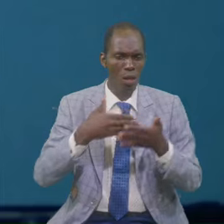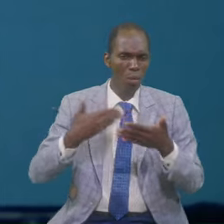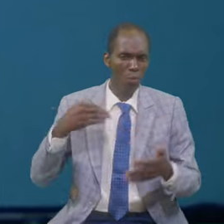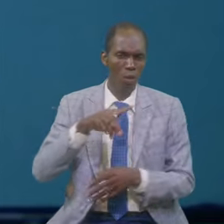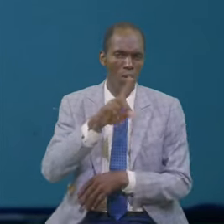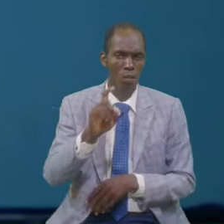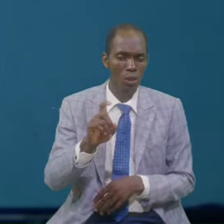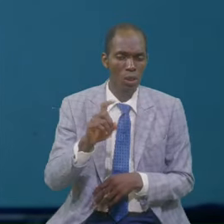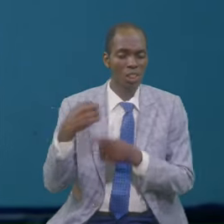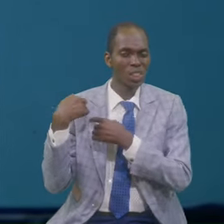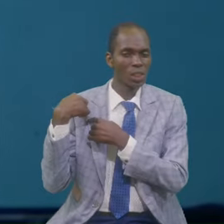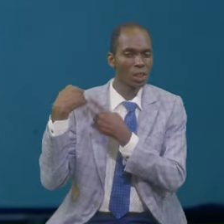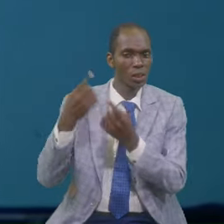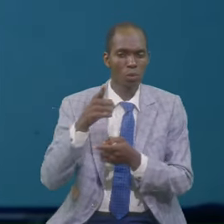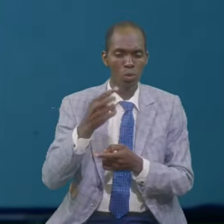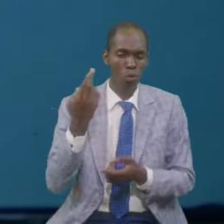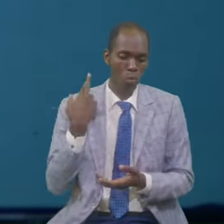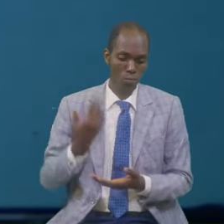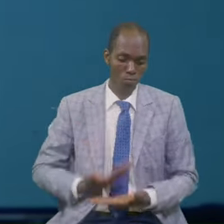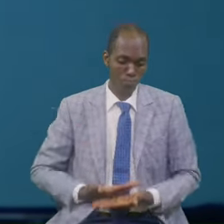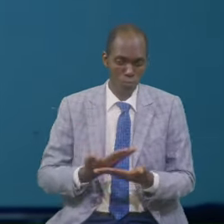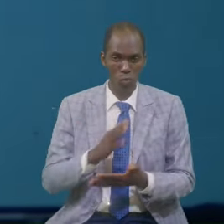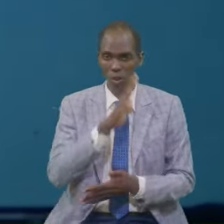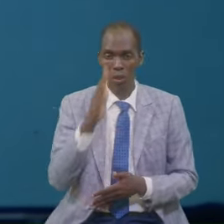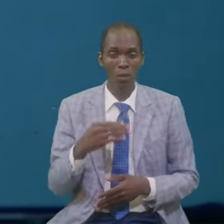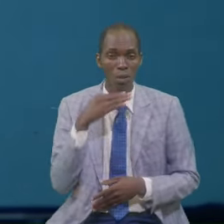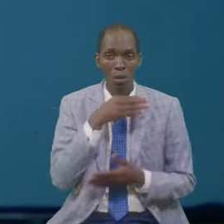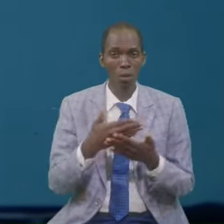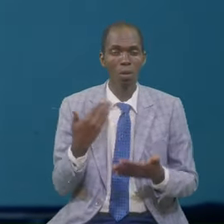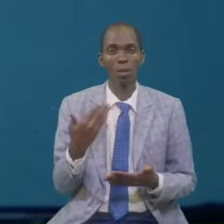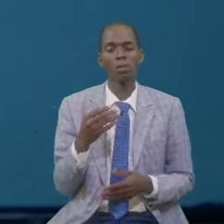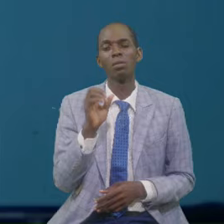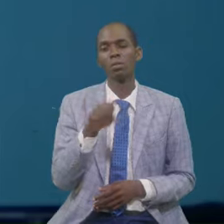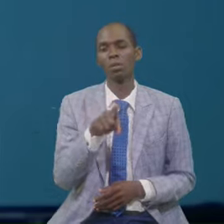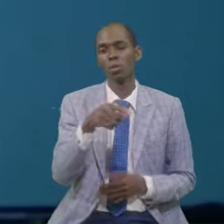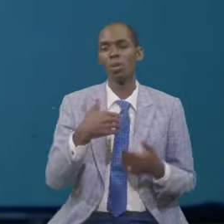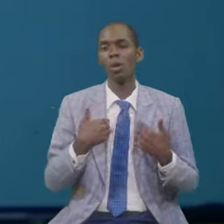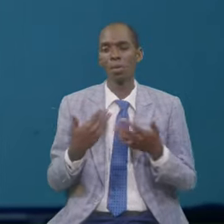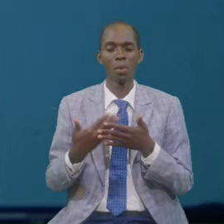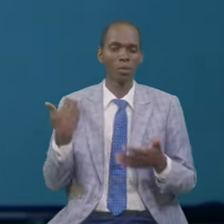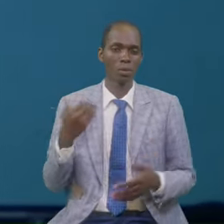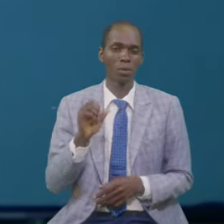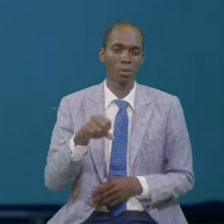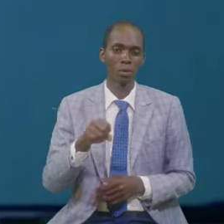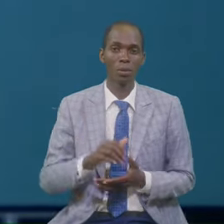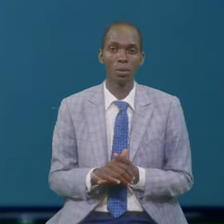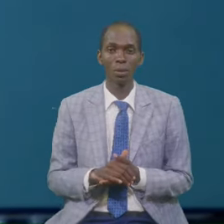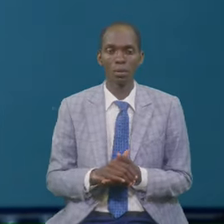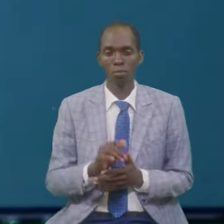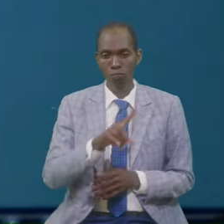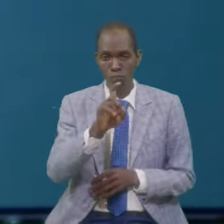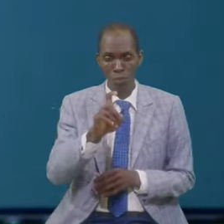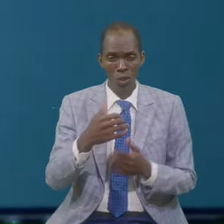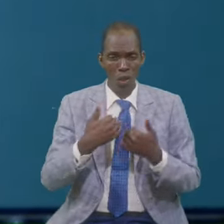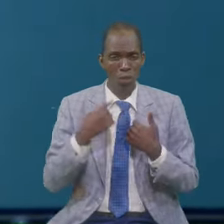you were born, మీరు జన్మించింది మొదలుకొని. Yes, you have. మీరు అలానే ఉండిపోయారు. Have you never done anything